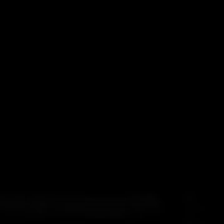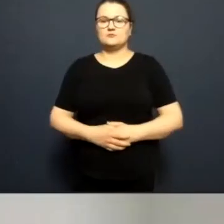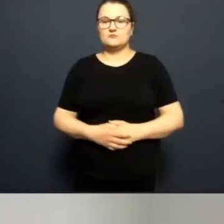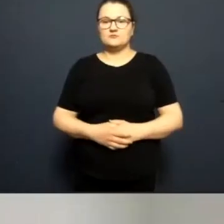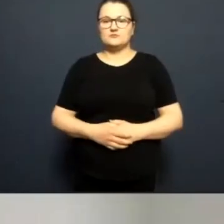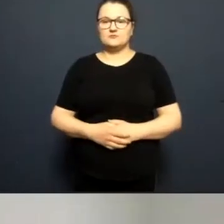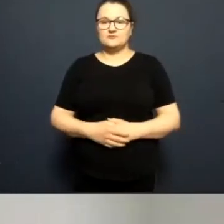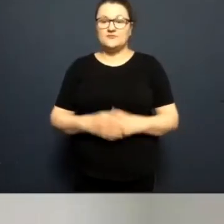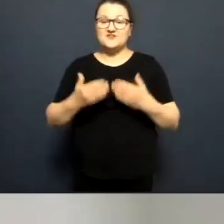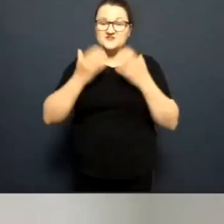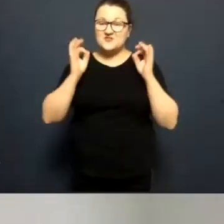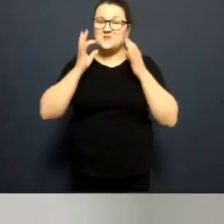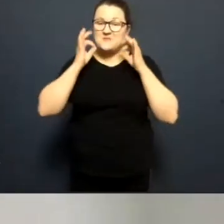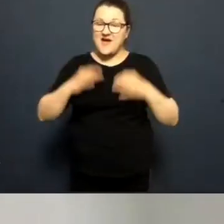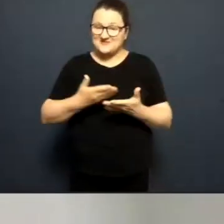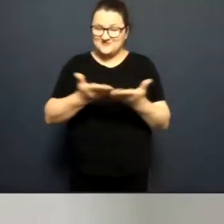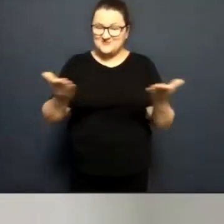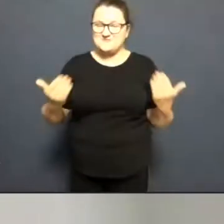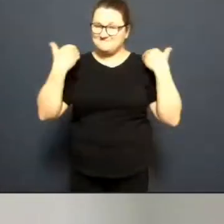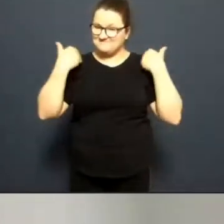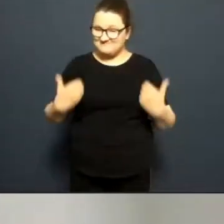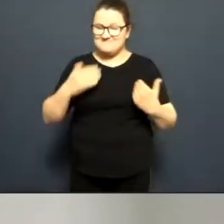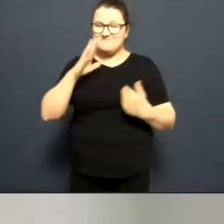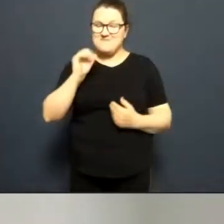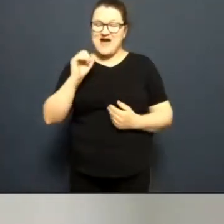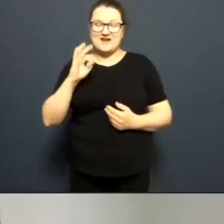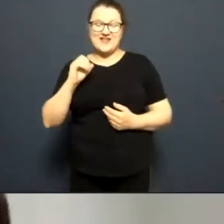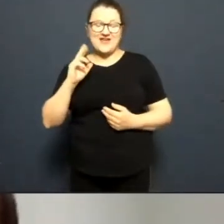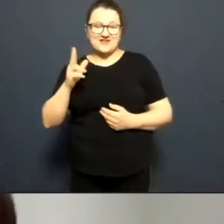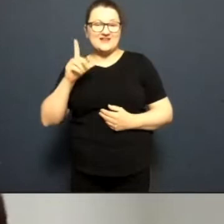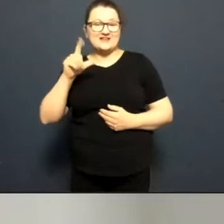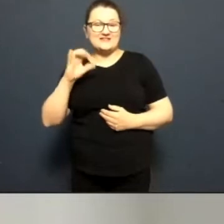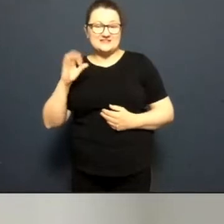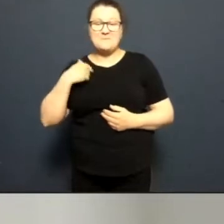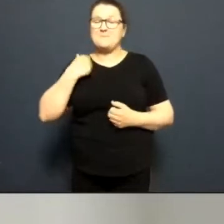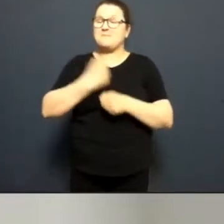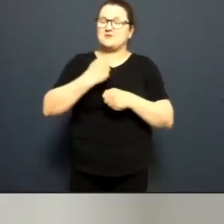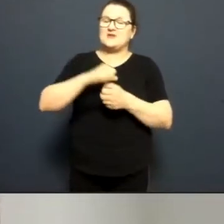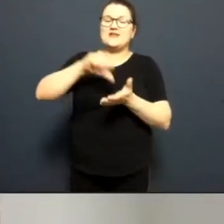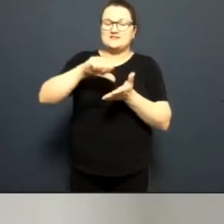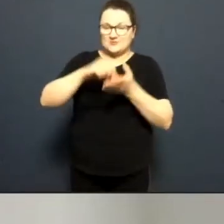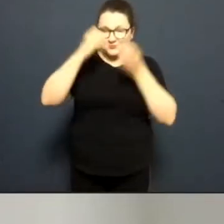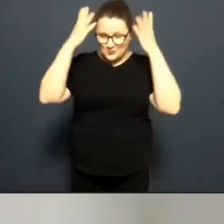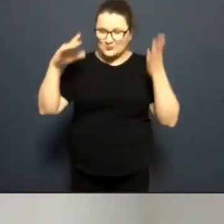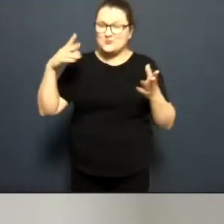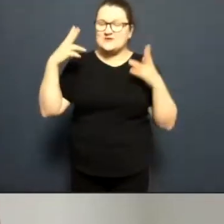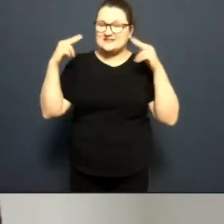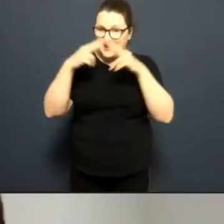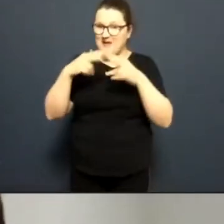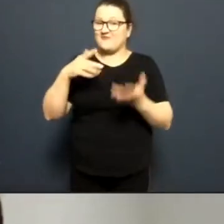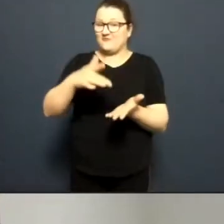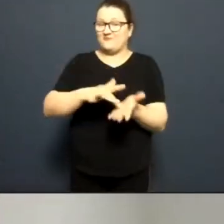Dzień dobry Państwu. Ja się nazywam Bartek Lis, pracuję w Centrum Kultury Zamek w Poznaniu i mam